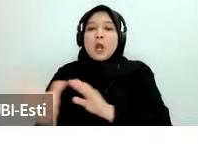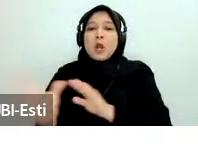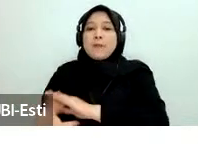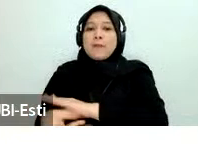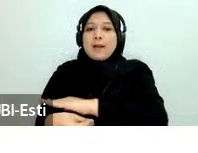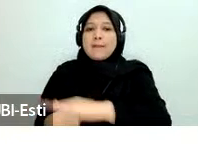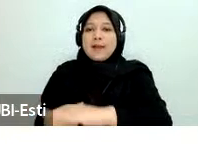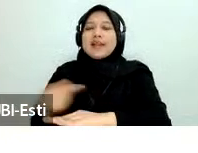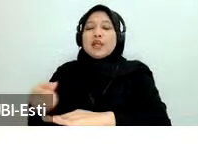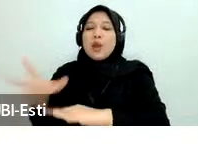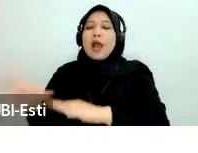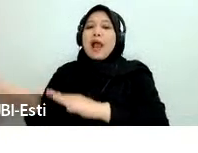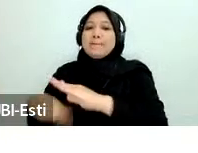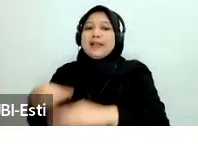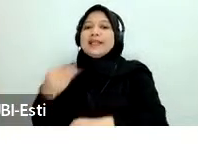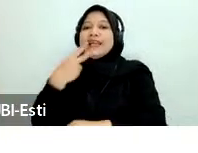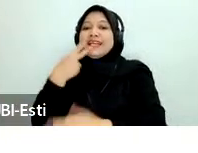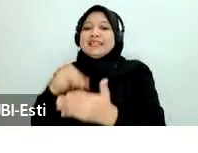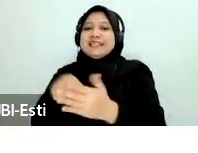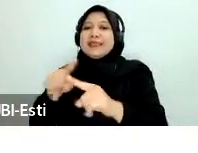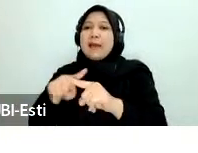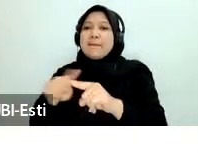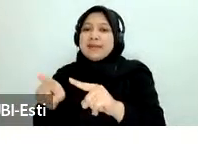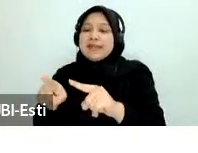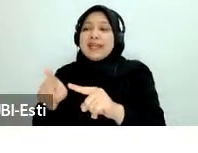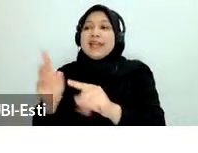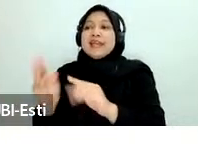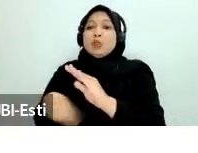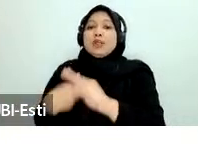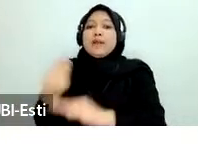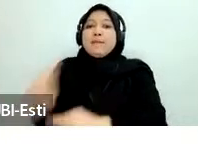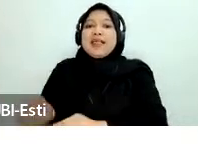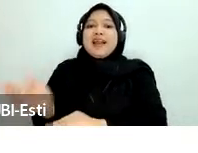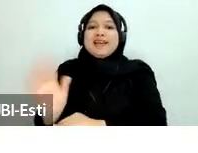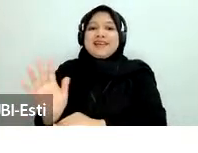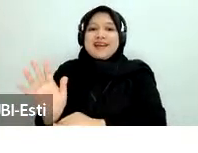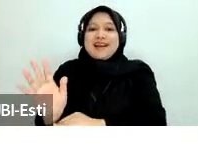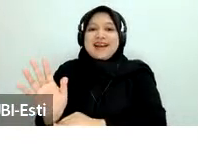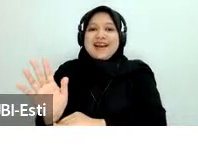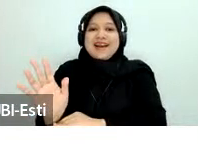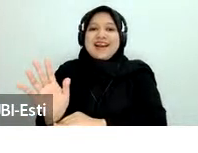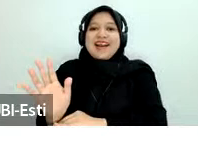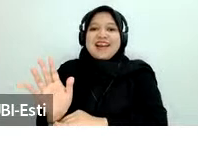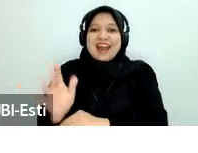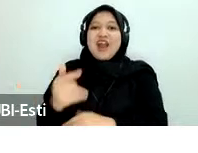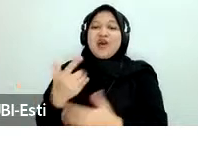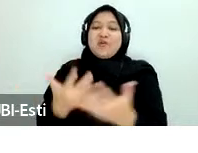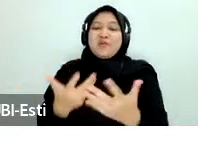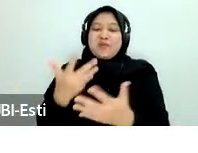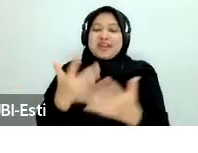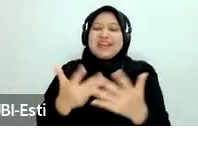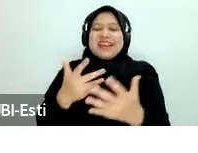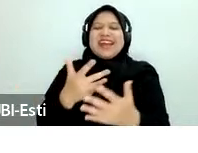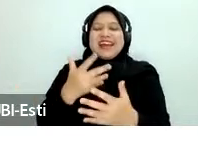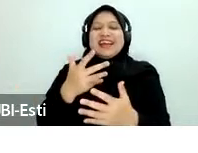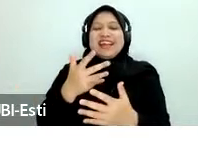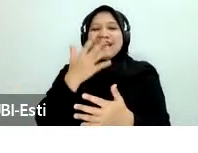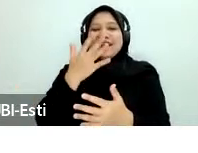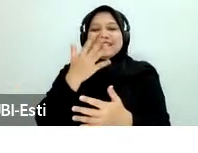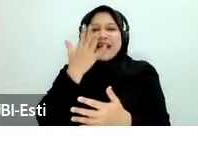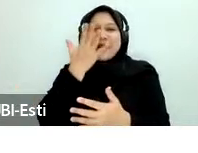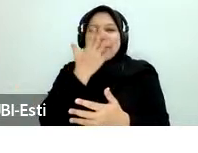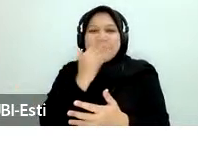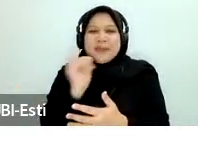tapi tidak dikembalikan mirip sekali saya sepertinya lulus Fakultas Hukum bisa bedain itu lah